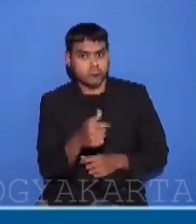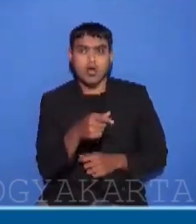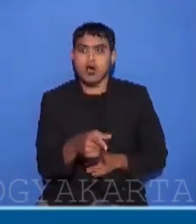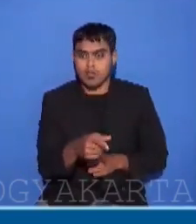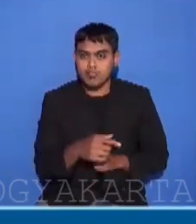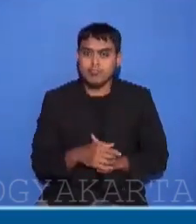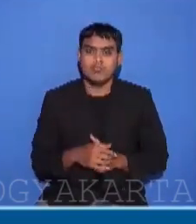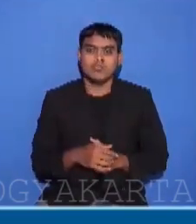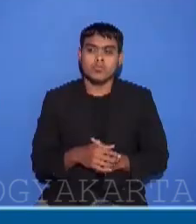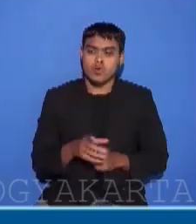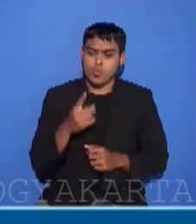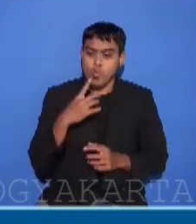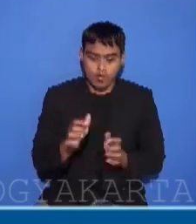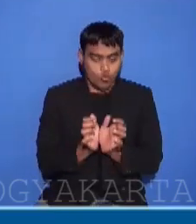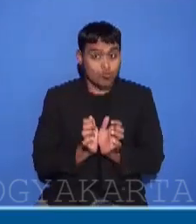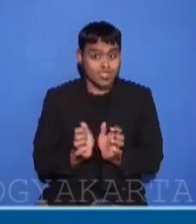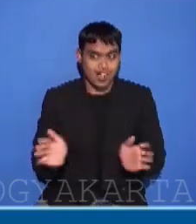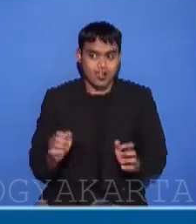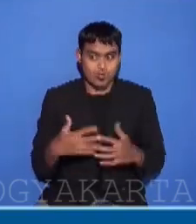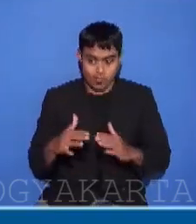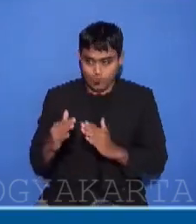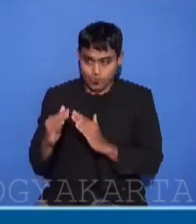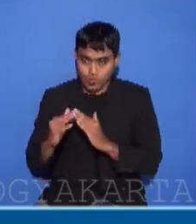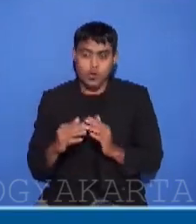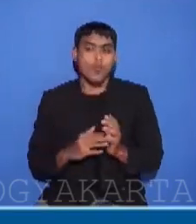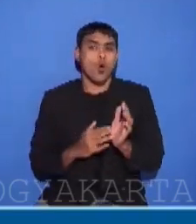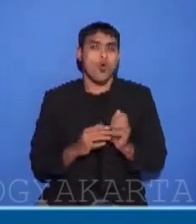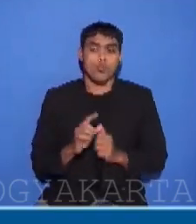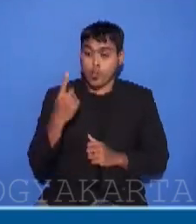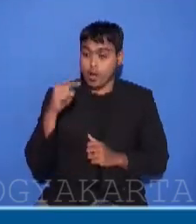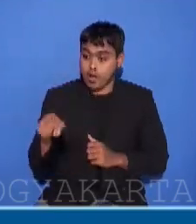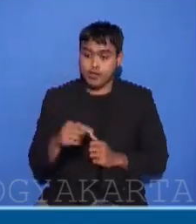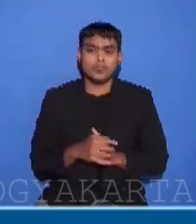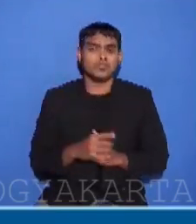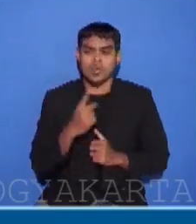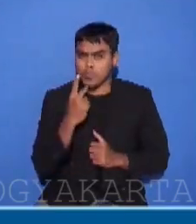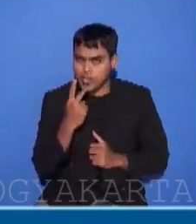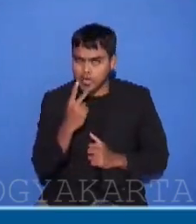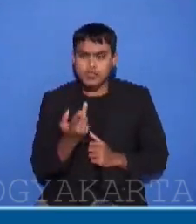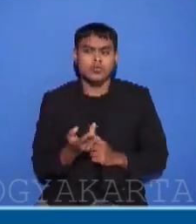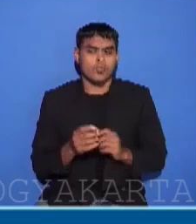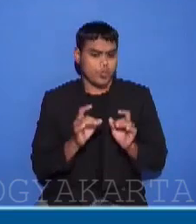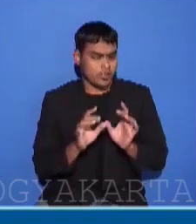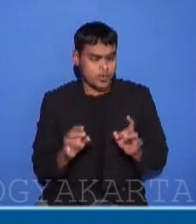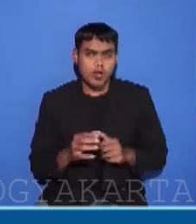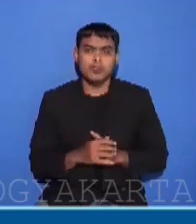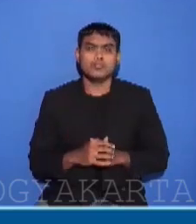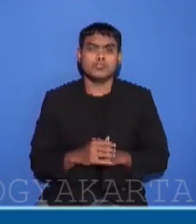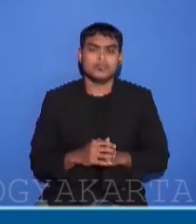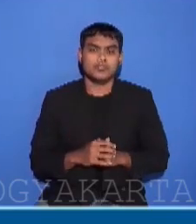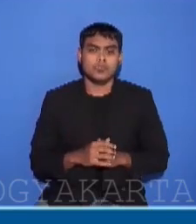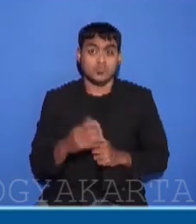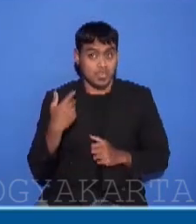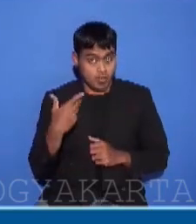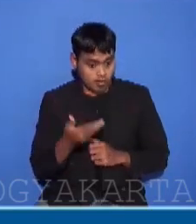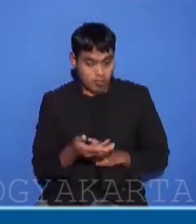Lalang Menik duren menor kuning duren menor Jambon duren Gabuk Kendil Abu kep Ugi wonten duren tanpa